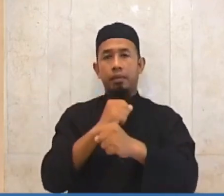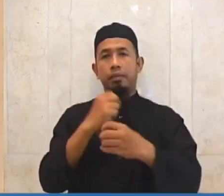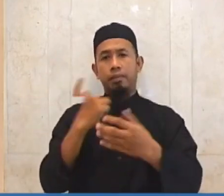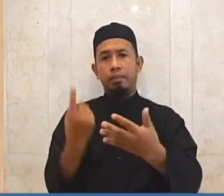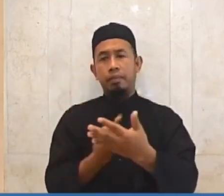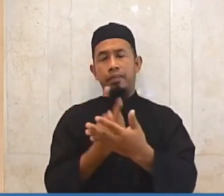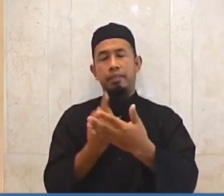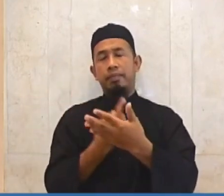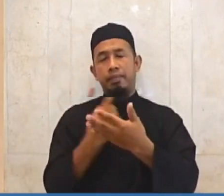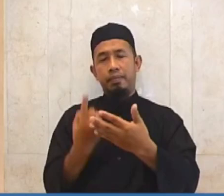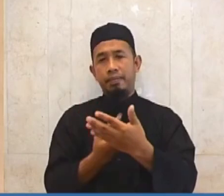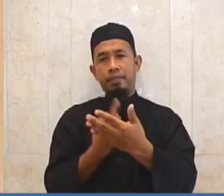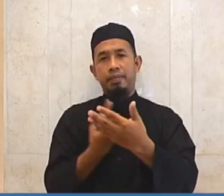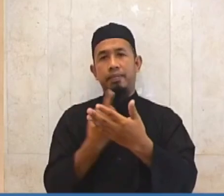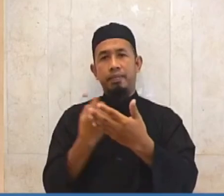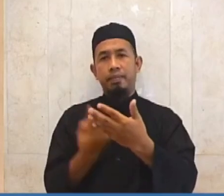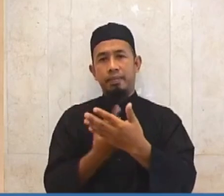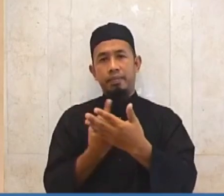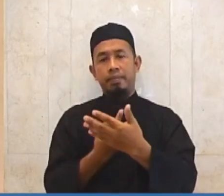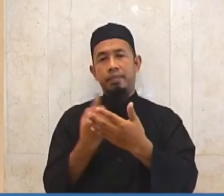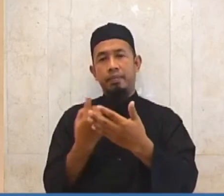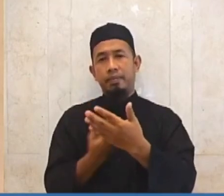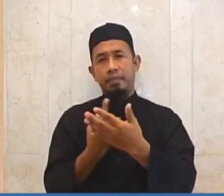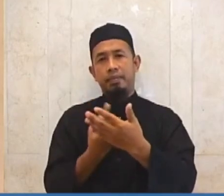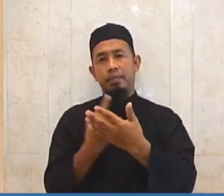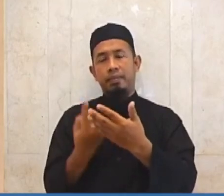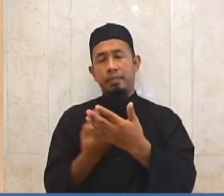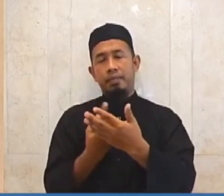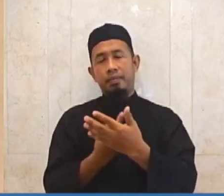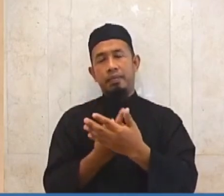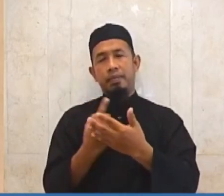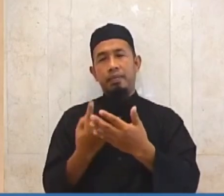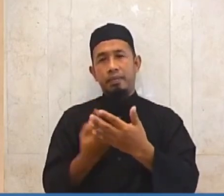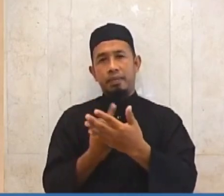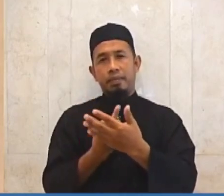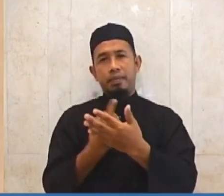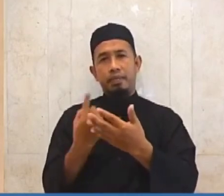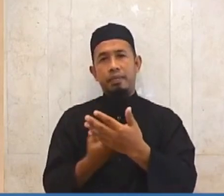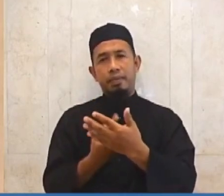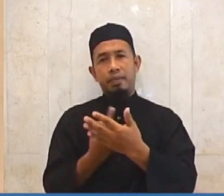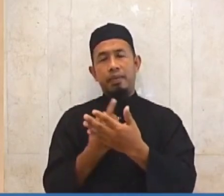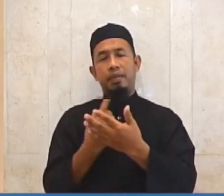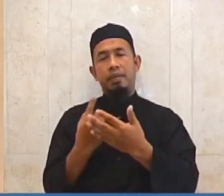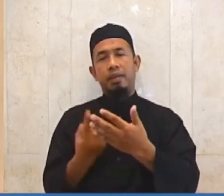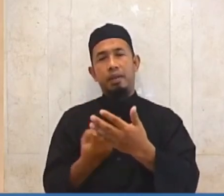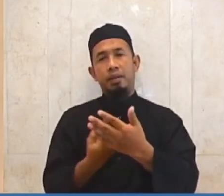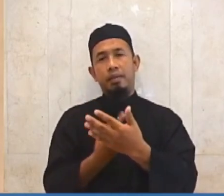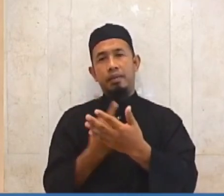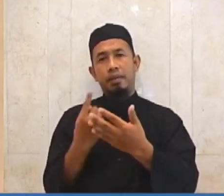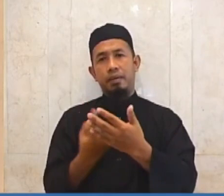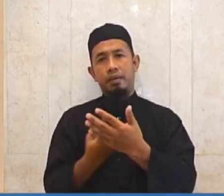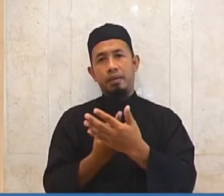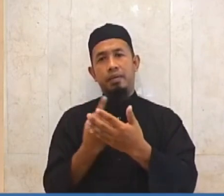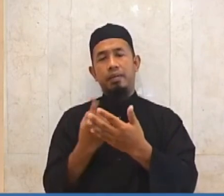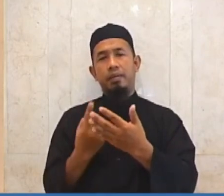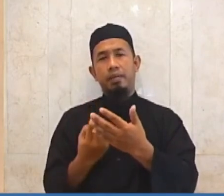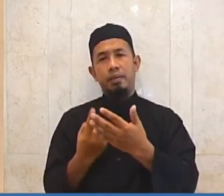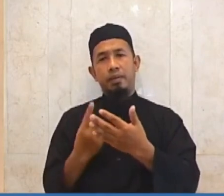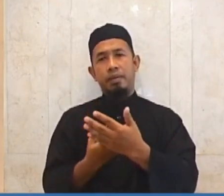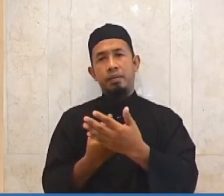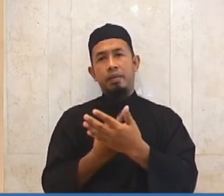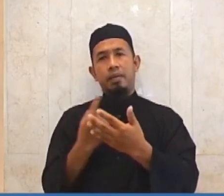Muhammad waa Ali muhammadakta Ibrahim wa ali ibrahimam inakaamid Majid